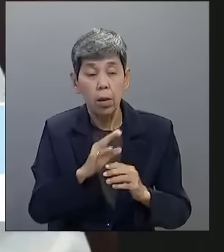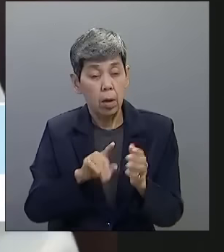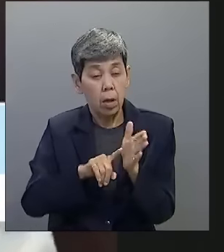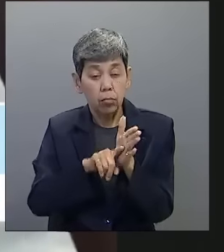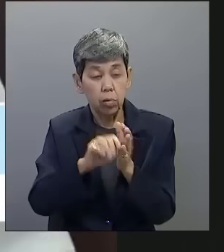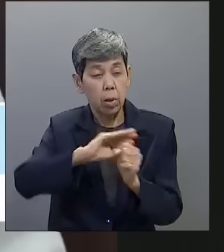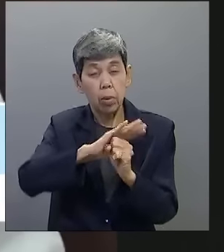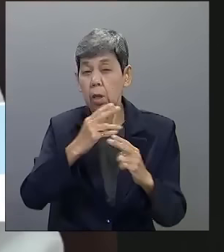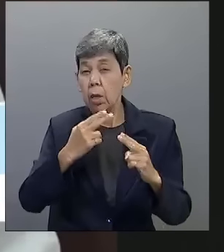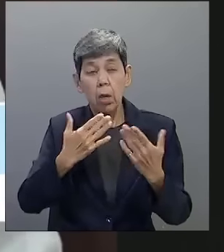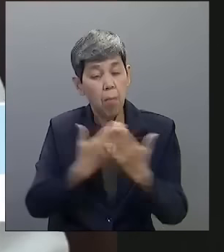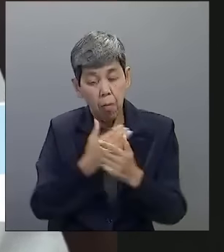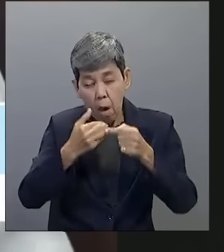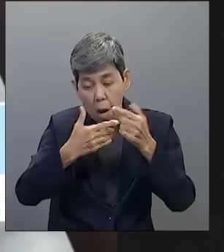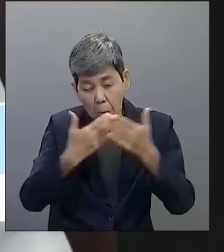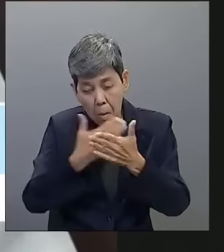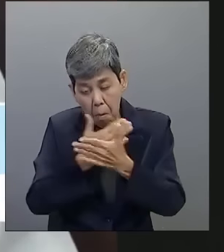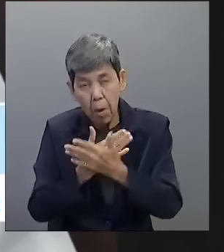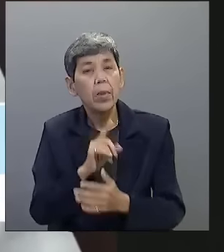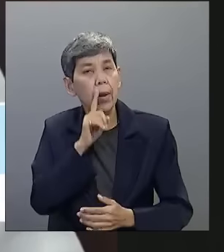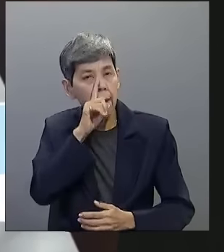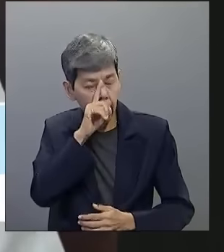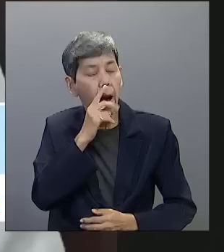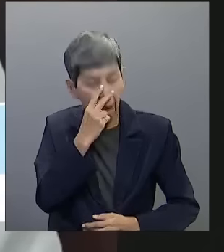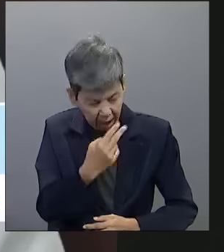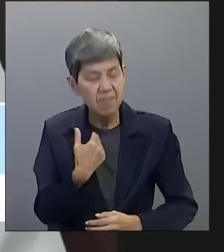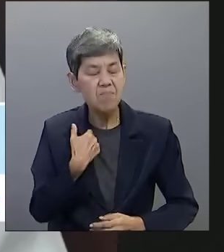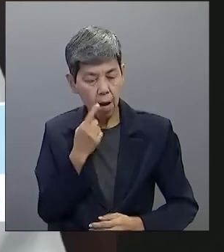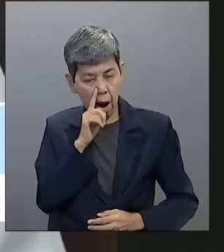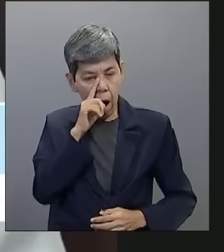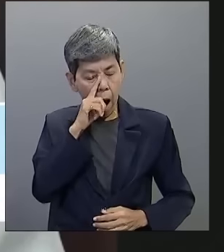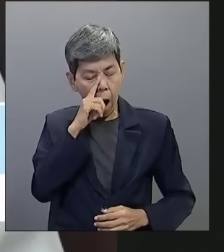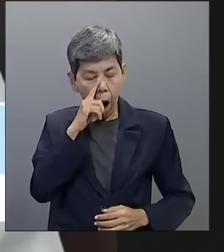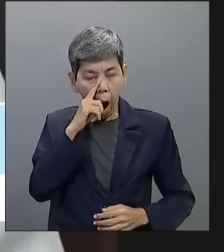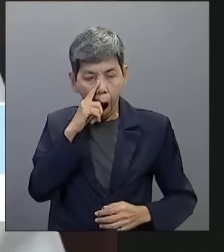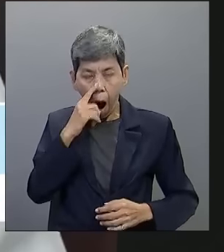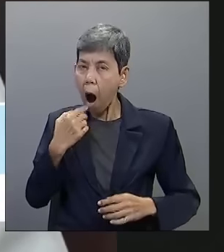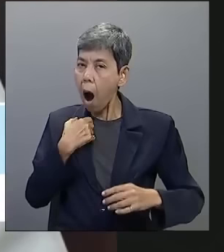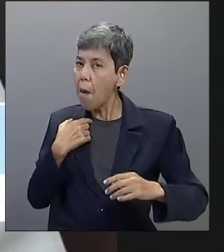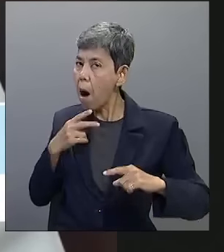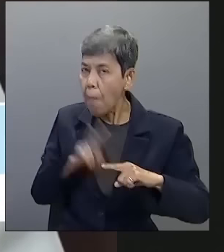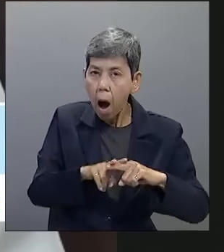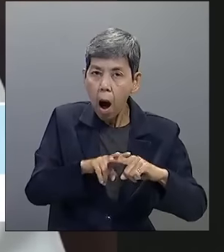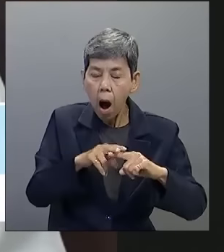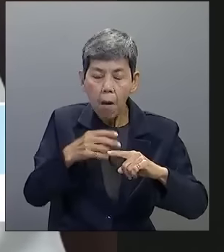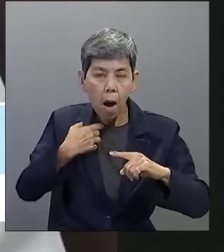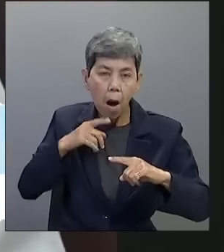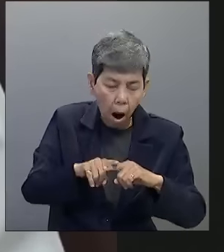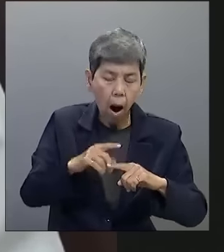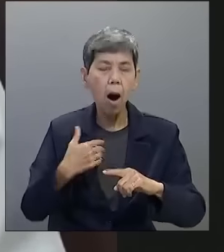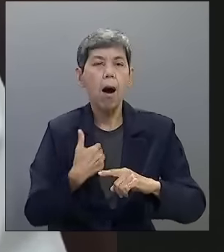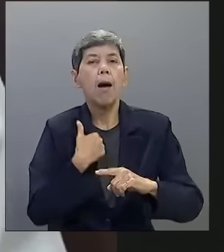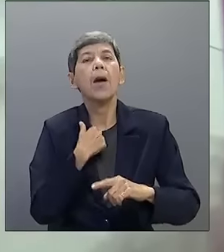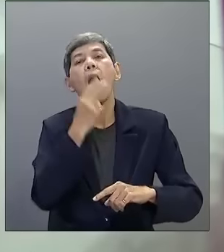พันธุ์ไปมากน้อยแค่ไหนเนี่ยฮะ ATK ยังตรวจพบ ที่จ ะตรวจพบบอกว่าหาเจออยู่ดีฮะแต่ว่าจะเรียกว่า